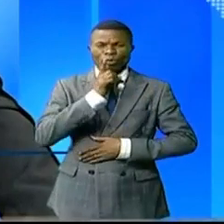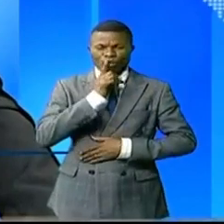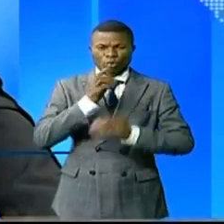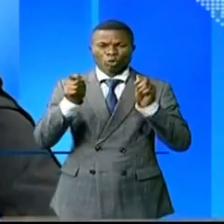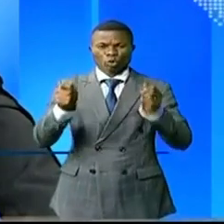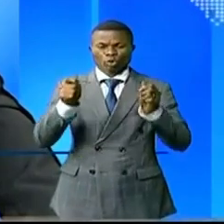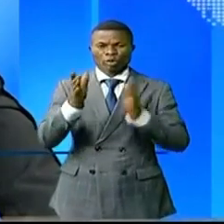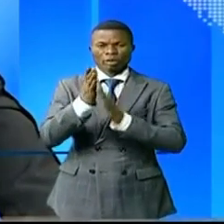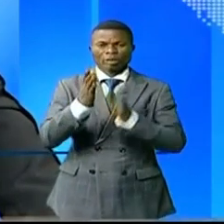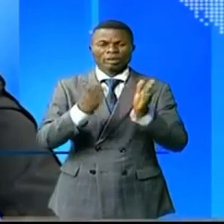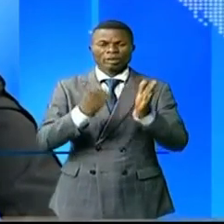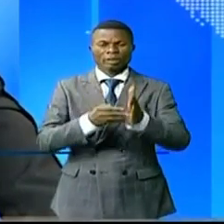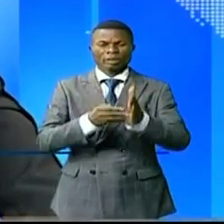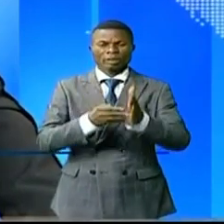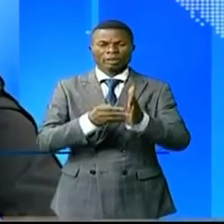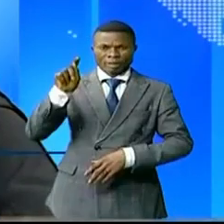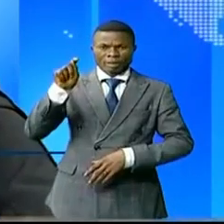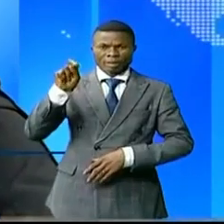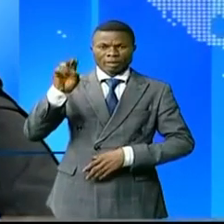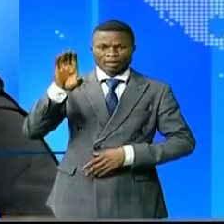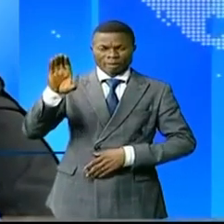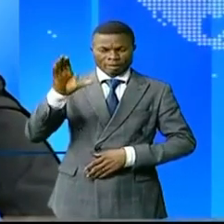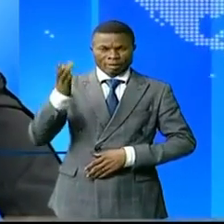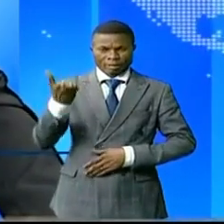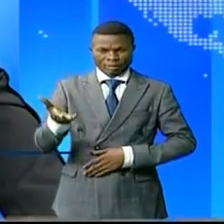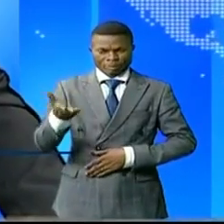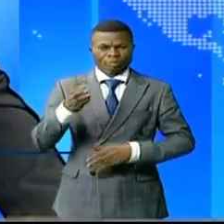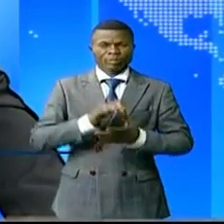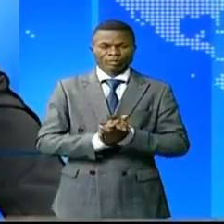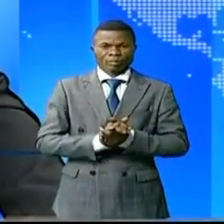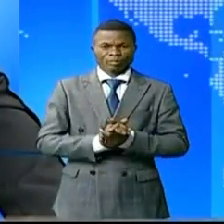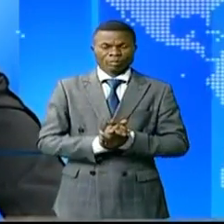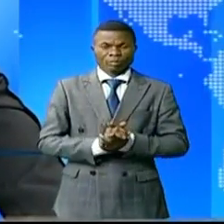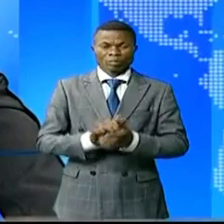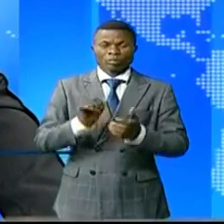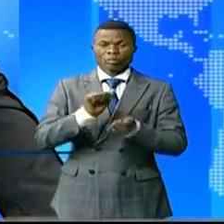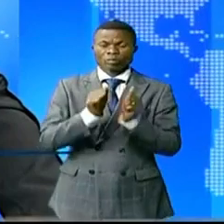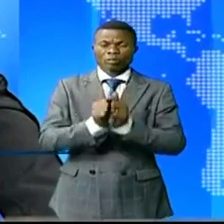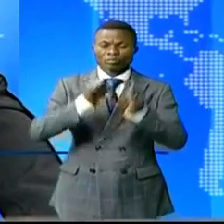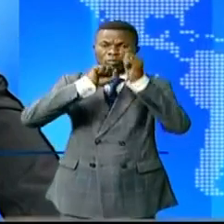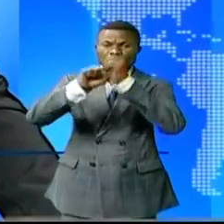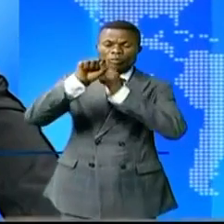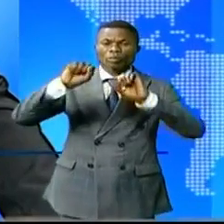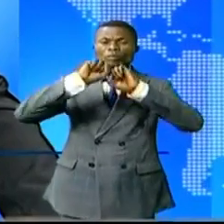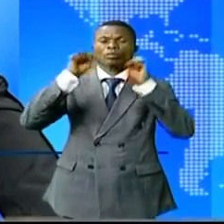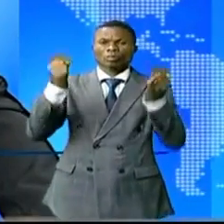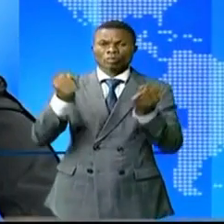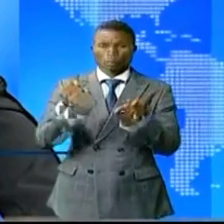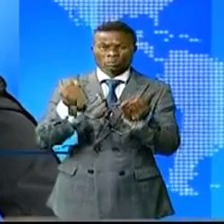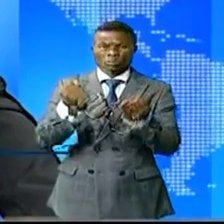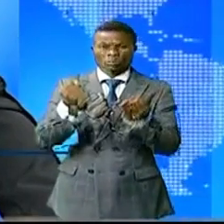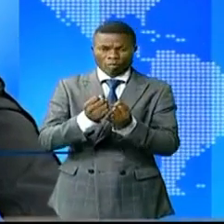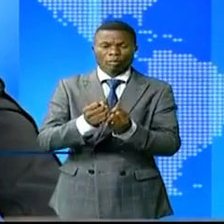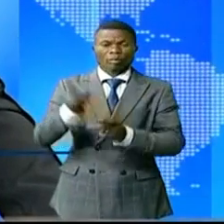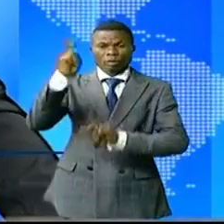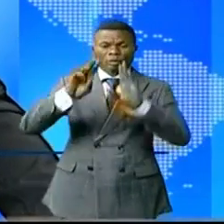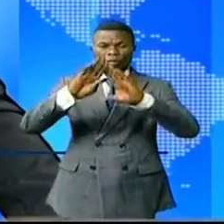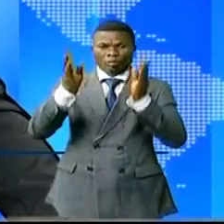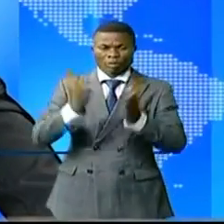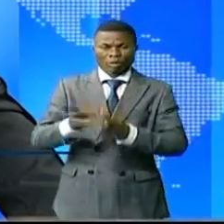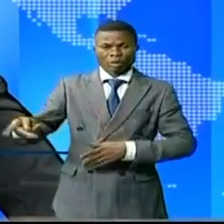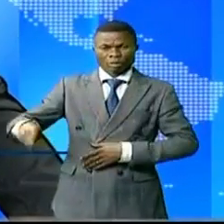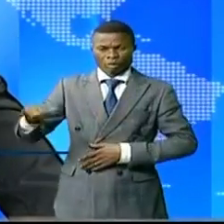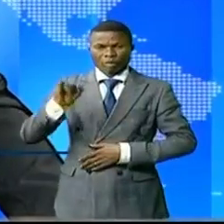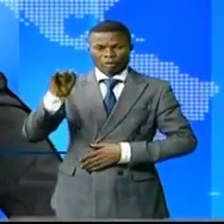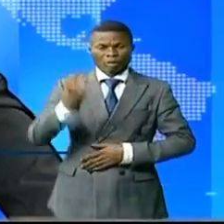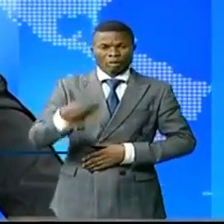de la radio aux télévisions nationales congolaises. Les sensibilités sociales et ethniques de l'Ituri, essentielles pour amener